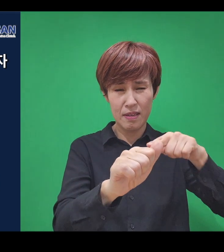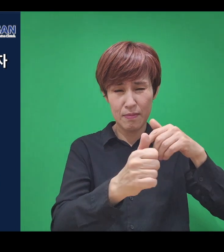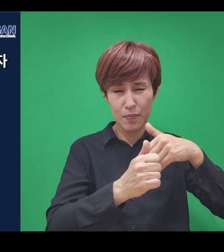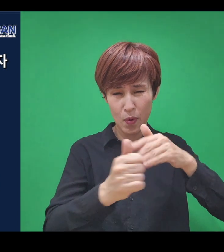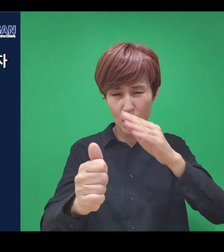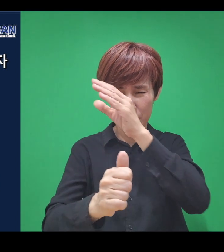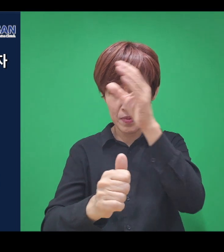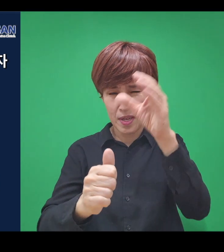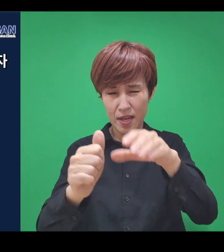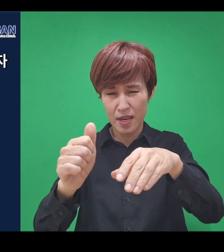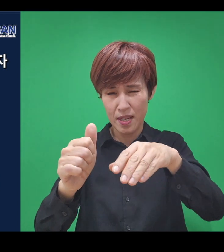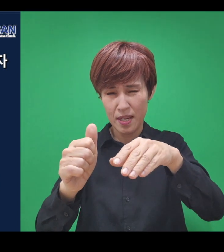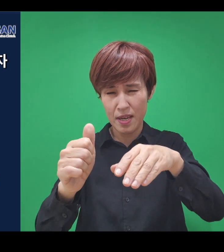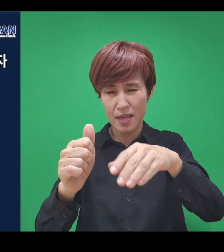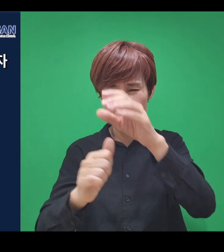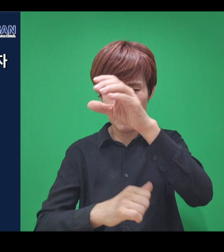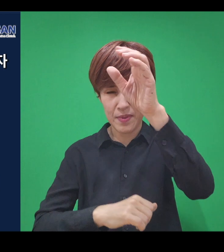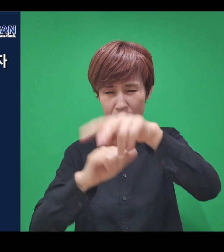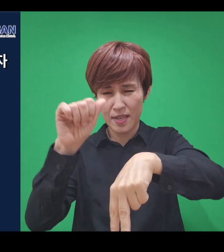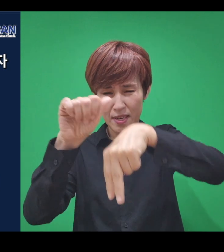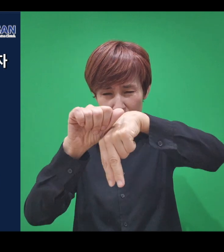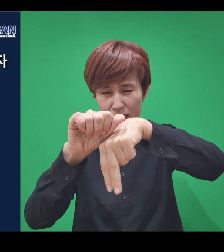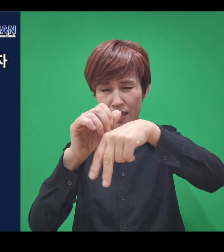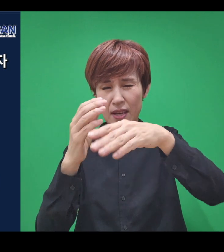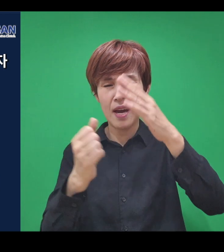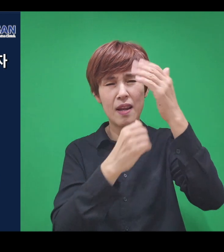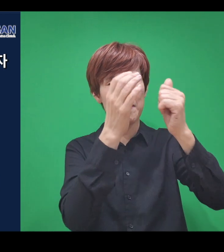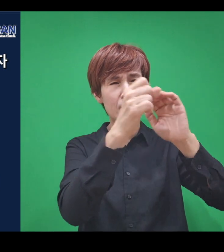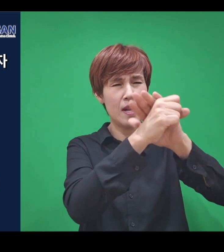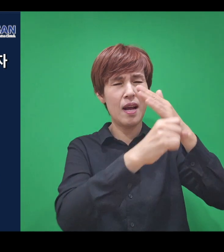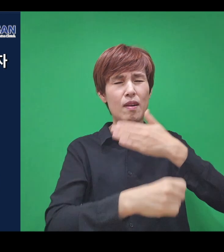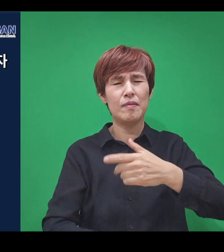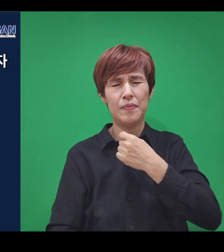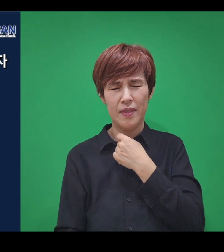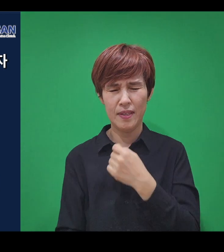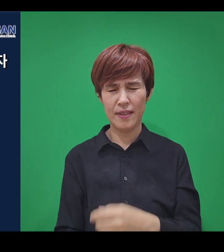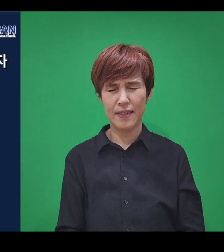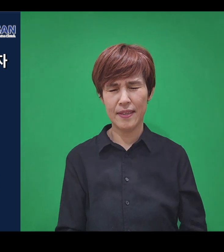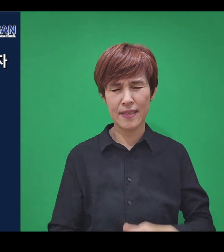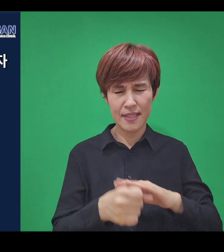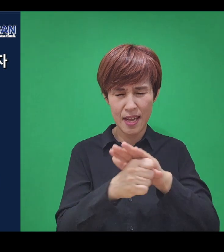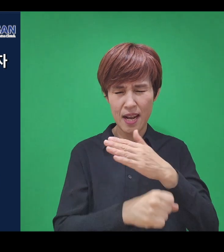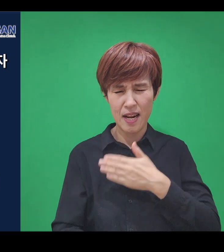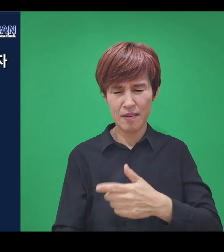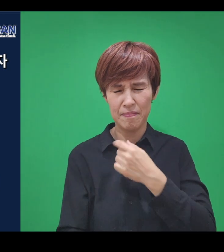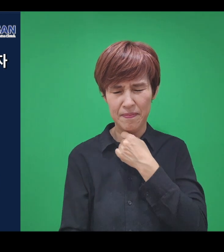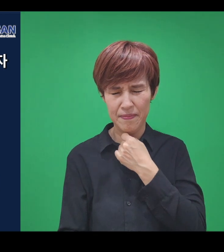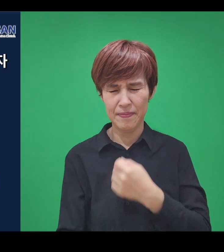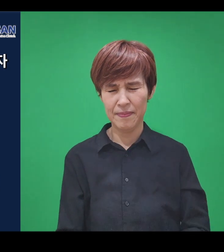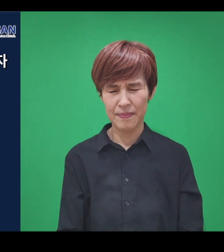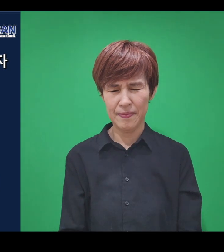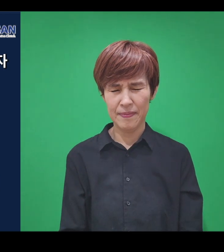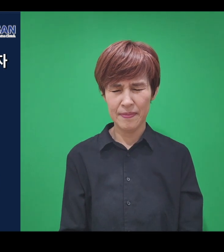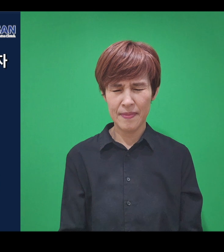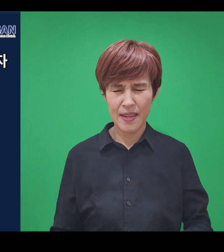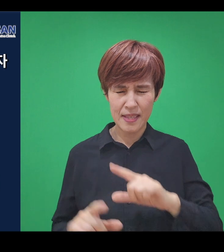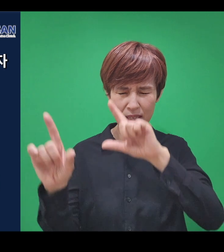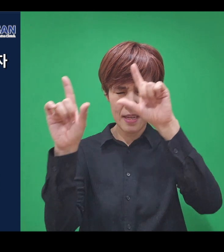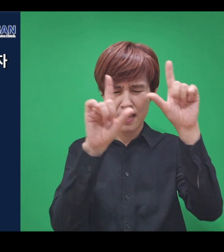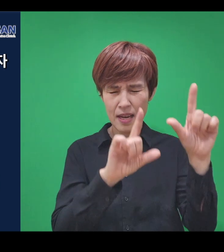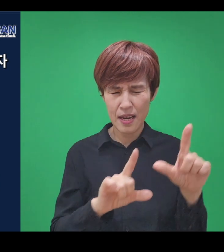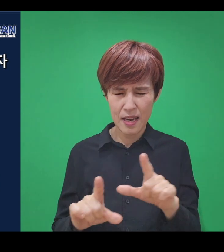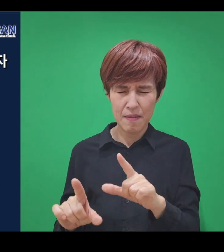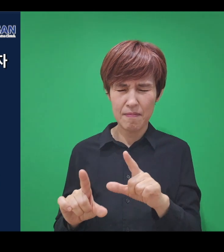버리신 하나님 아버지의 사랑을 내가 알기를 원합니다. 진실로 그 사랑을 내가 알기 원합니다. 내 삶의